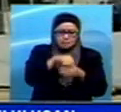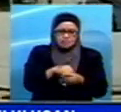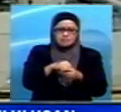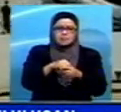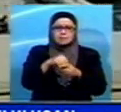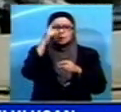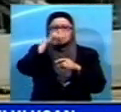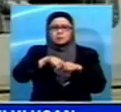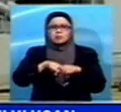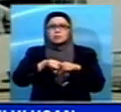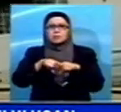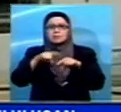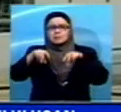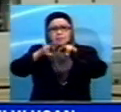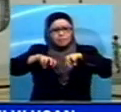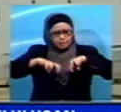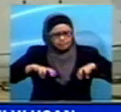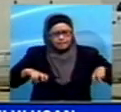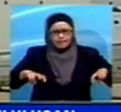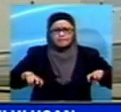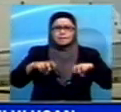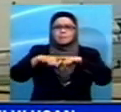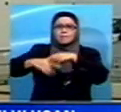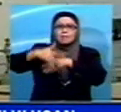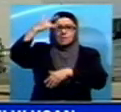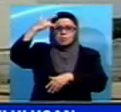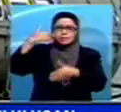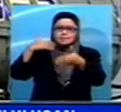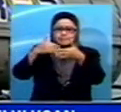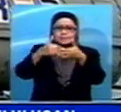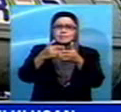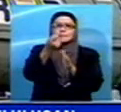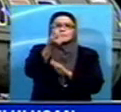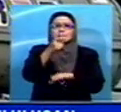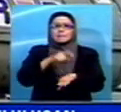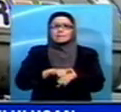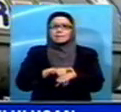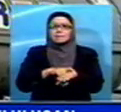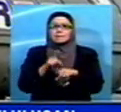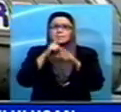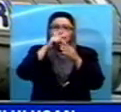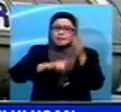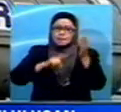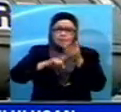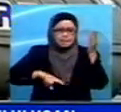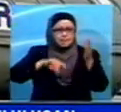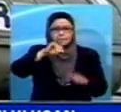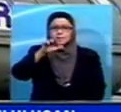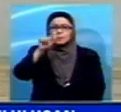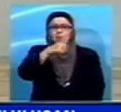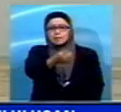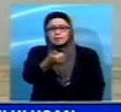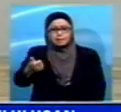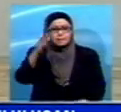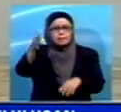bentuk matriks AB dalam masa terdekat ini dana bagaimanapun 6 apa juga ST Setia akan dikemukakan